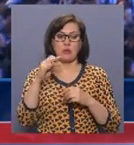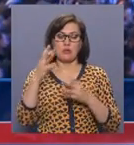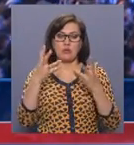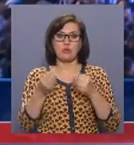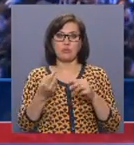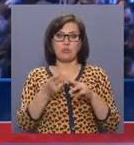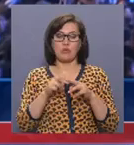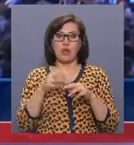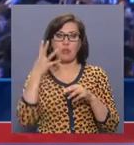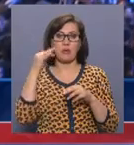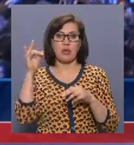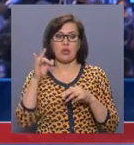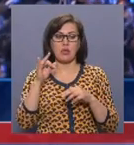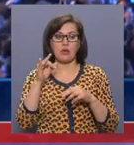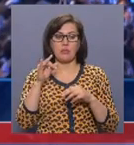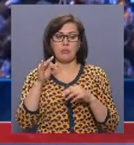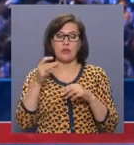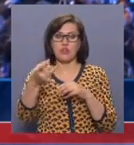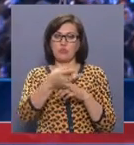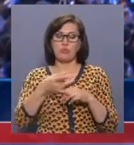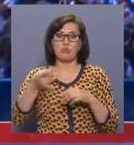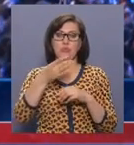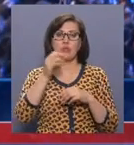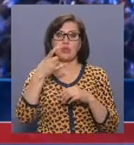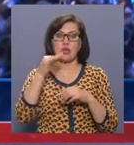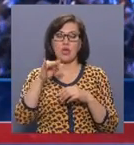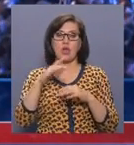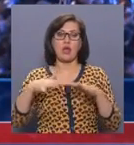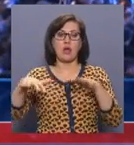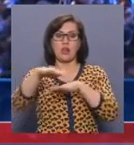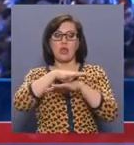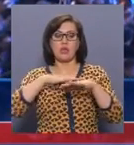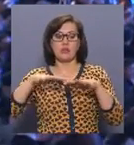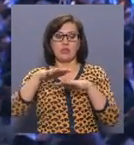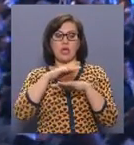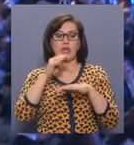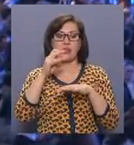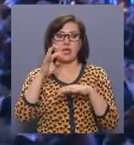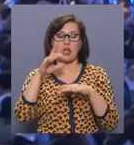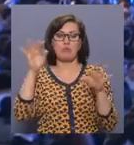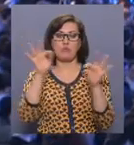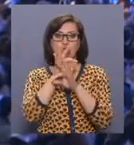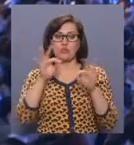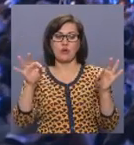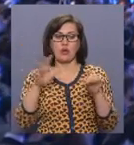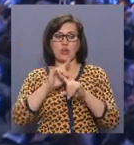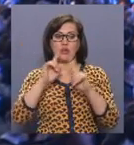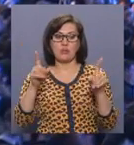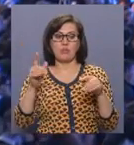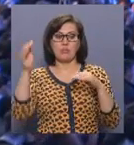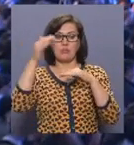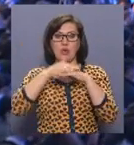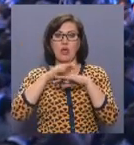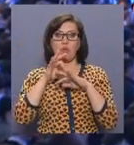күндері Алматыдағы Республика сарайының алаңында этникалық музыканың керемет кеші